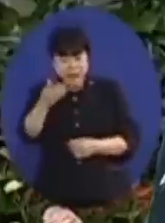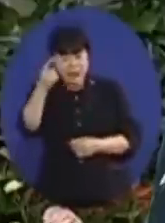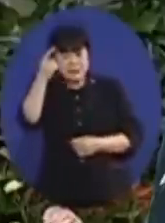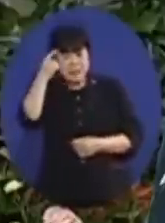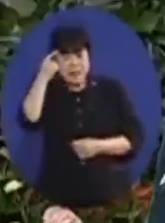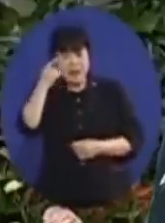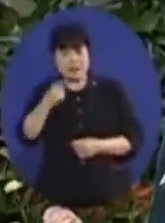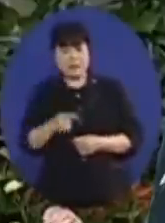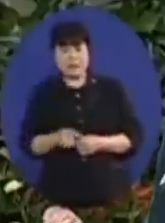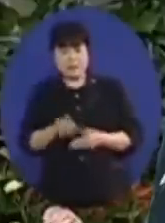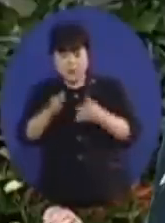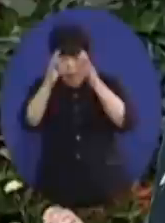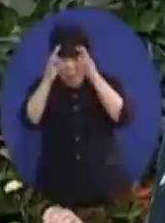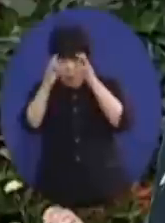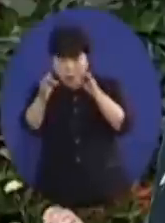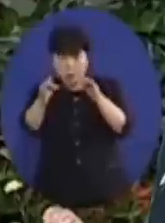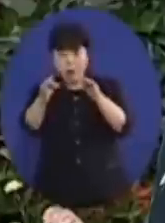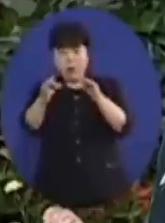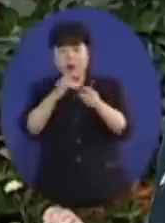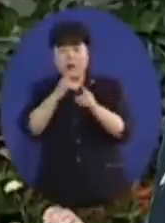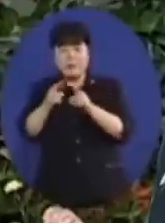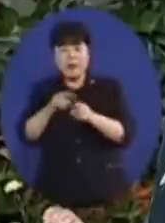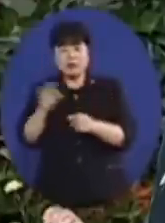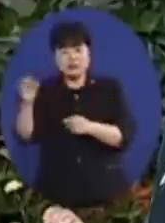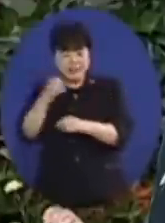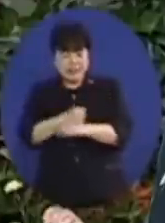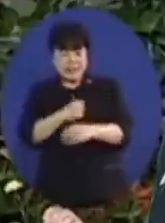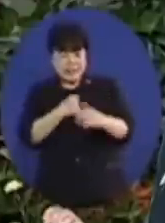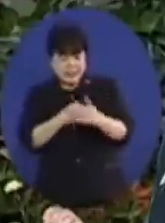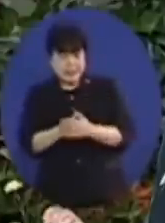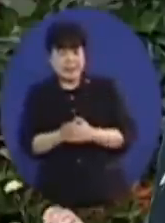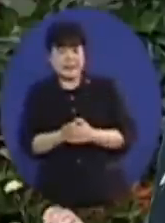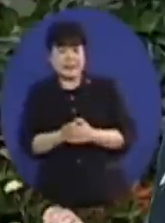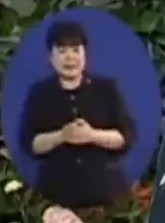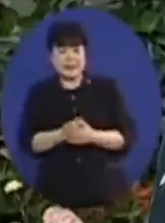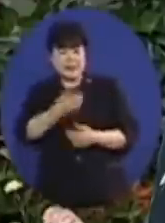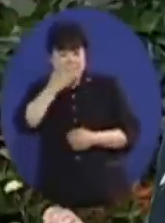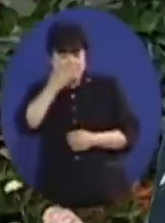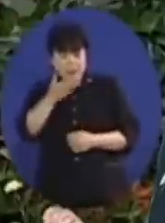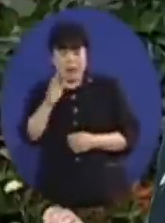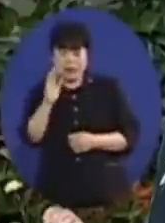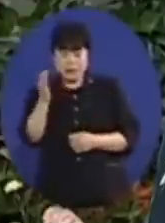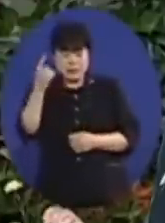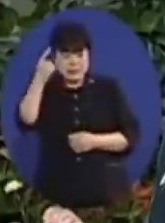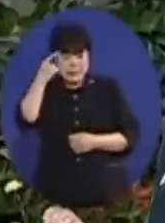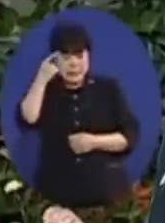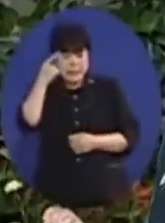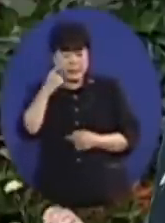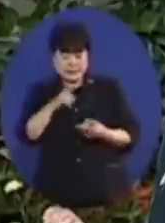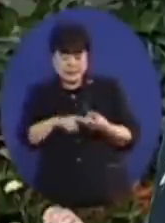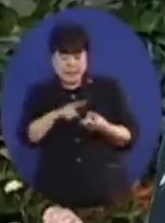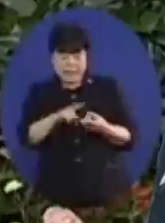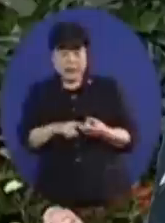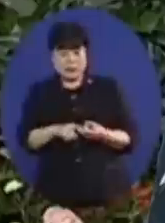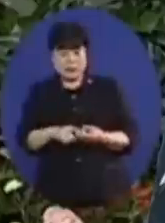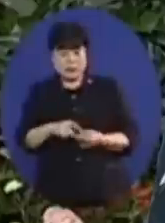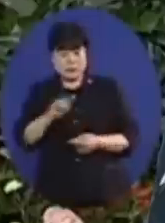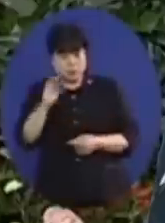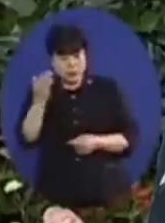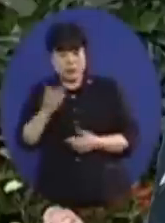생각하고 믿고 바라보며 그것을 말로 시인할 때 우리는 우리가 할 수 있다고 생각한만큼 할 수